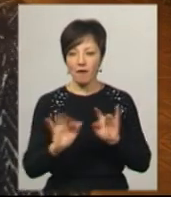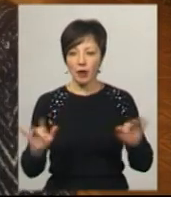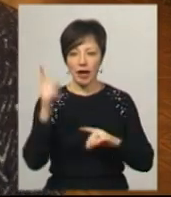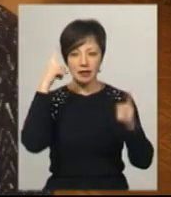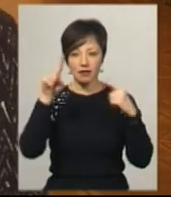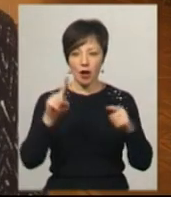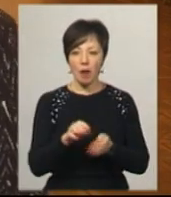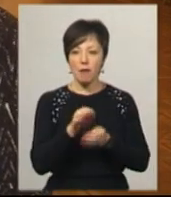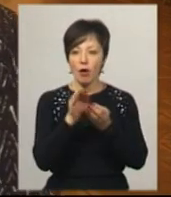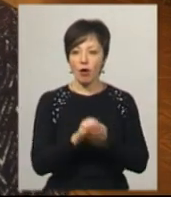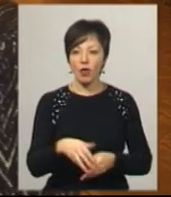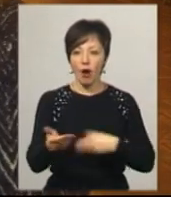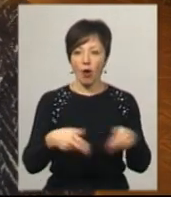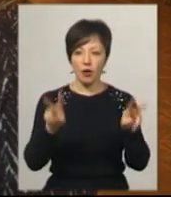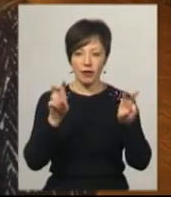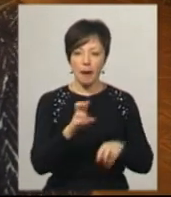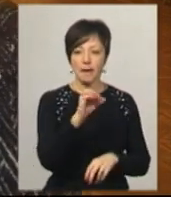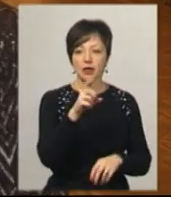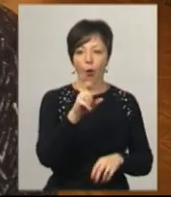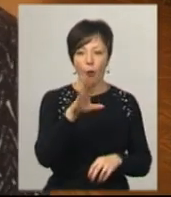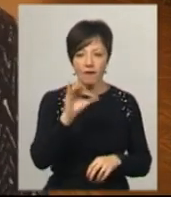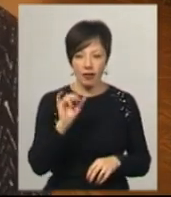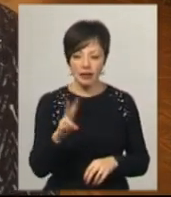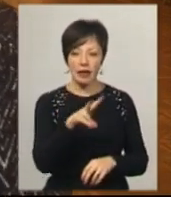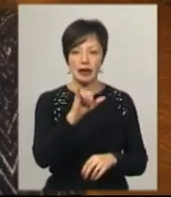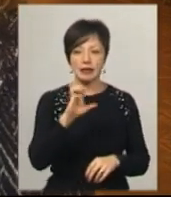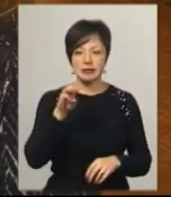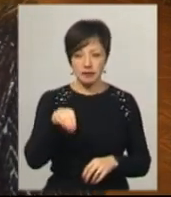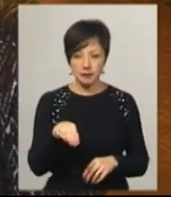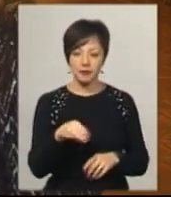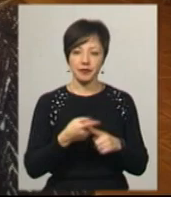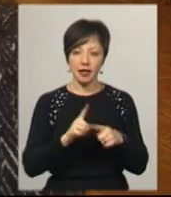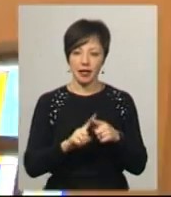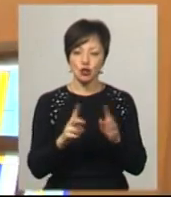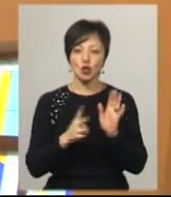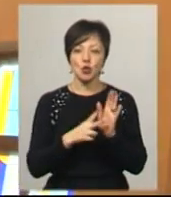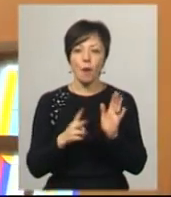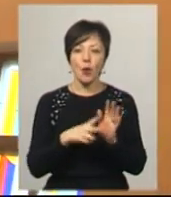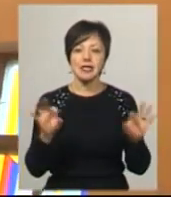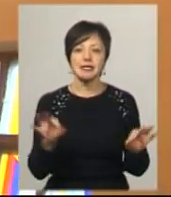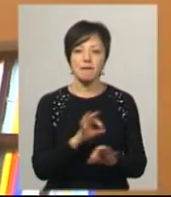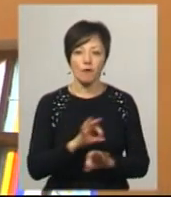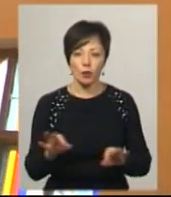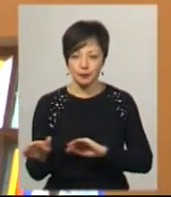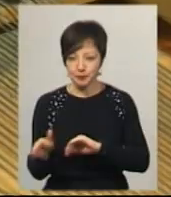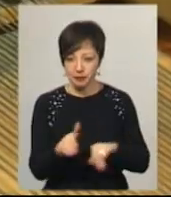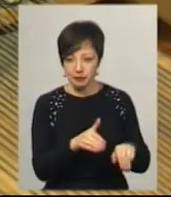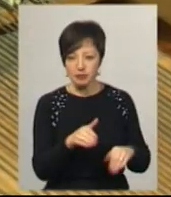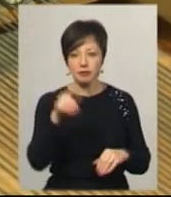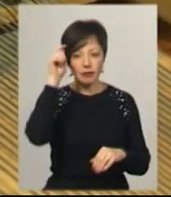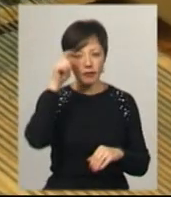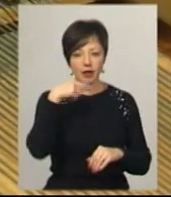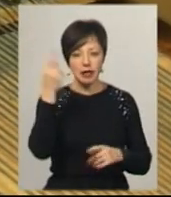«Похоронна хода» Фінорарії і Бетховен Ліст обробка Альгретто з сьомої симфонії. Денис каже, ідея зіграти таку